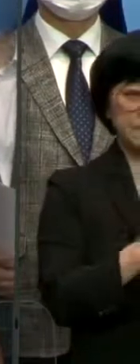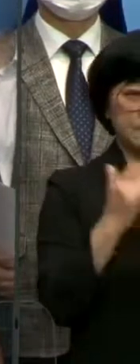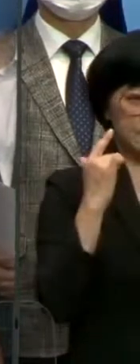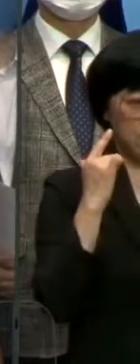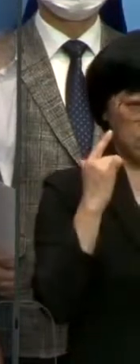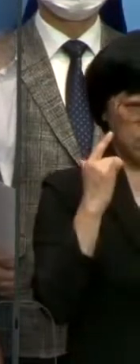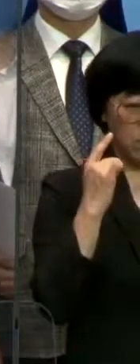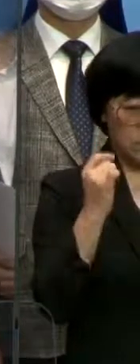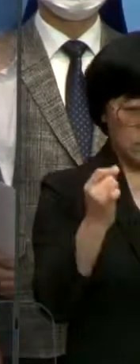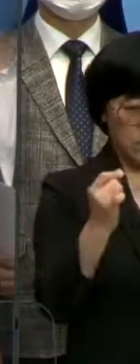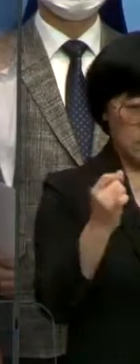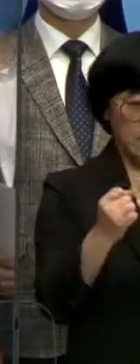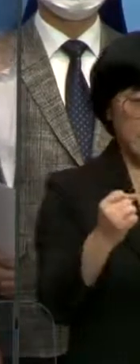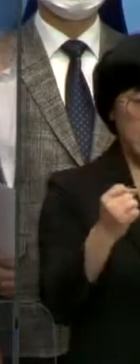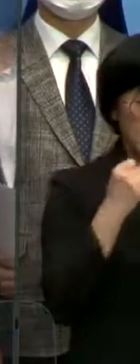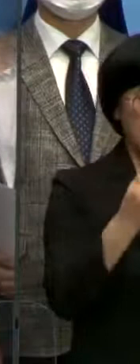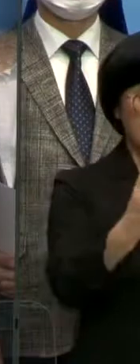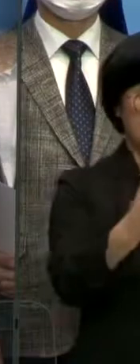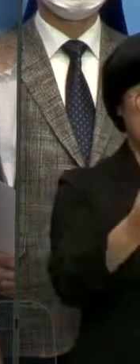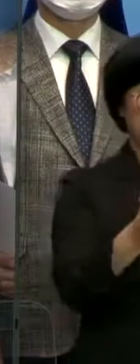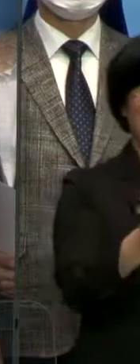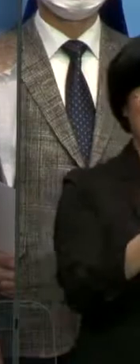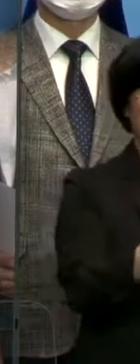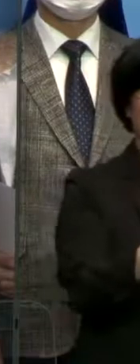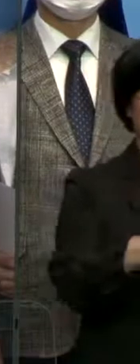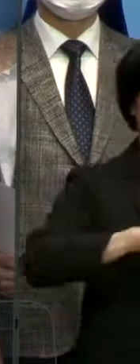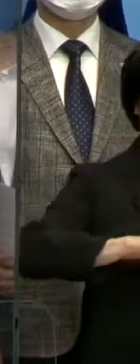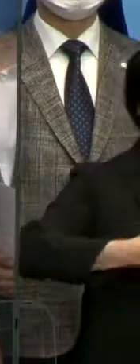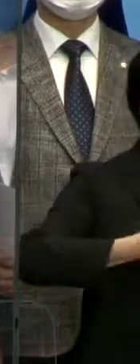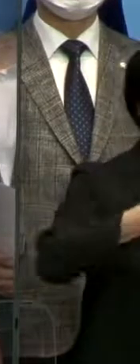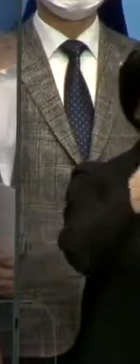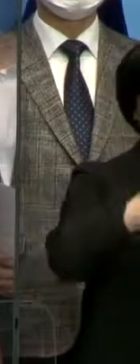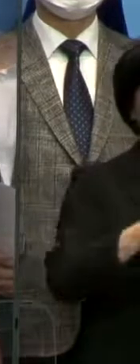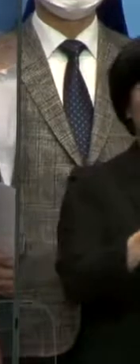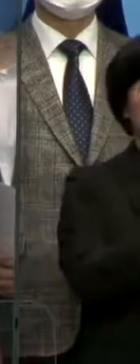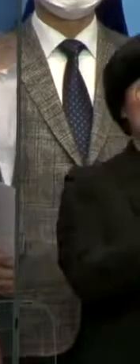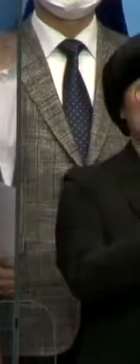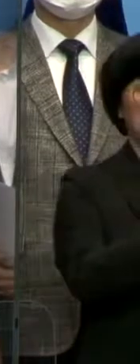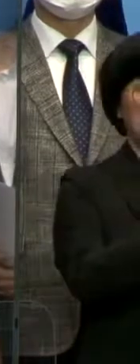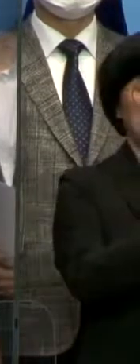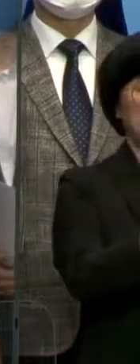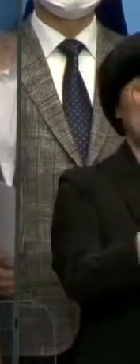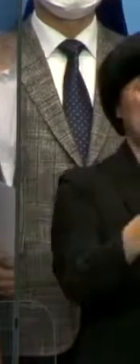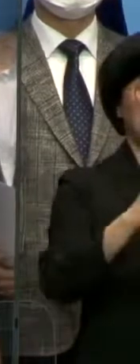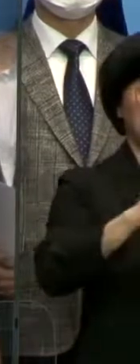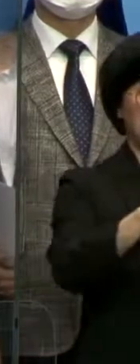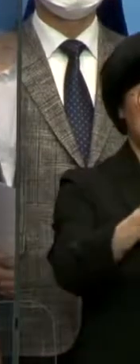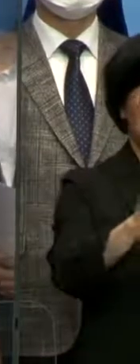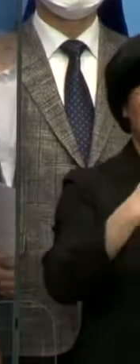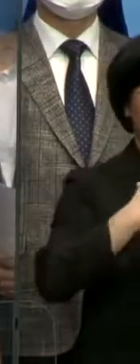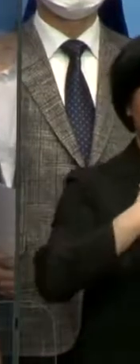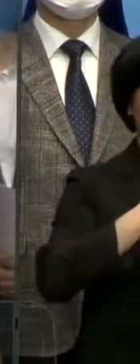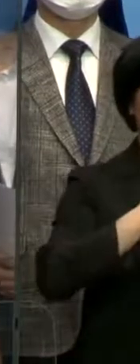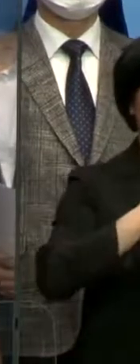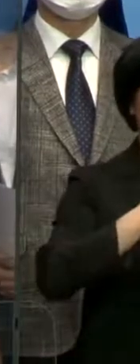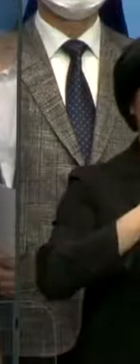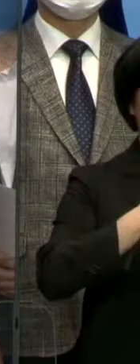여전히 힘 있는 집단들이 자신들의 이익을 위해서 다시 국민들의